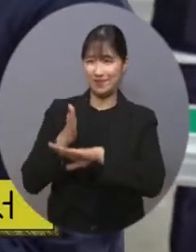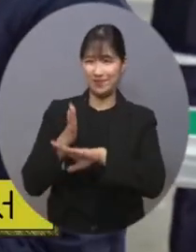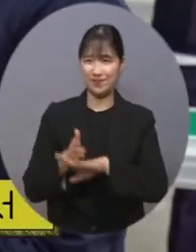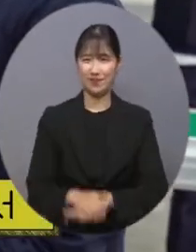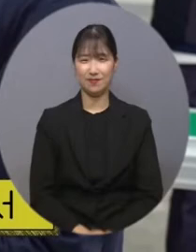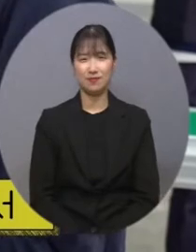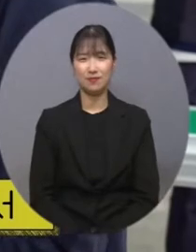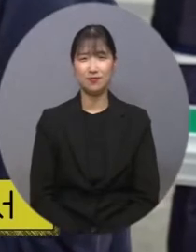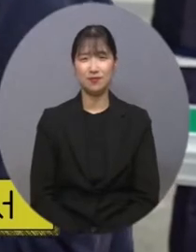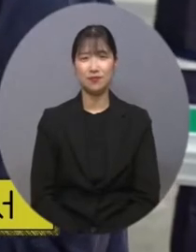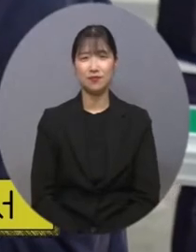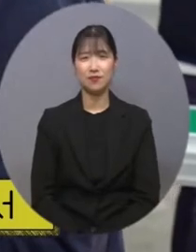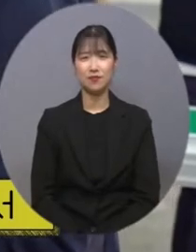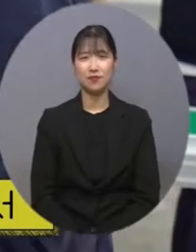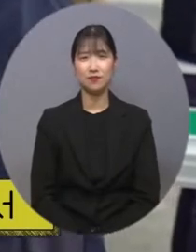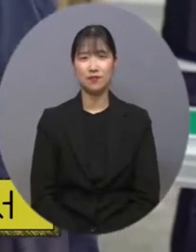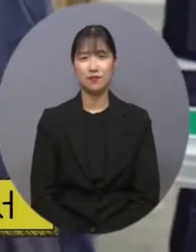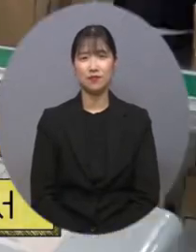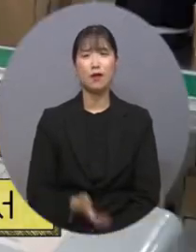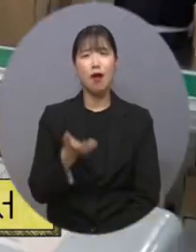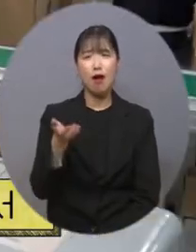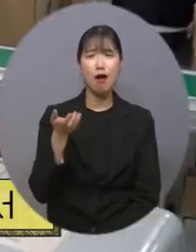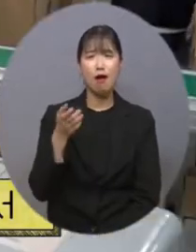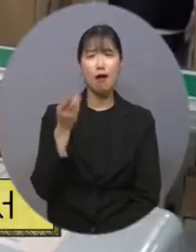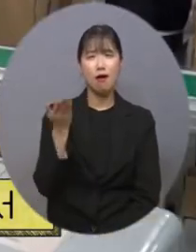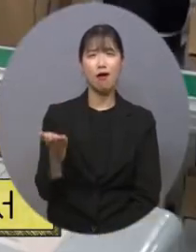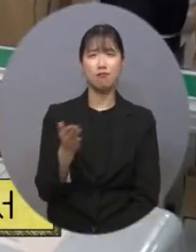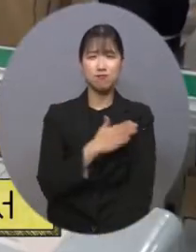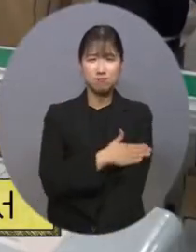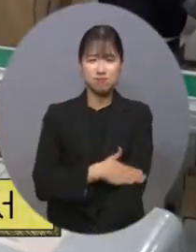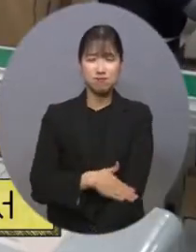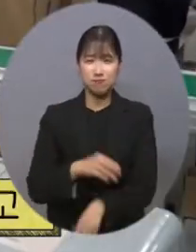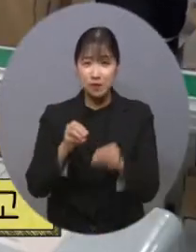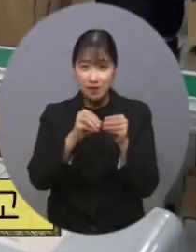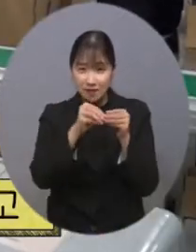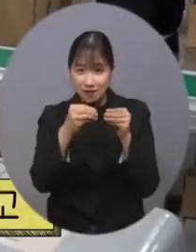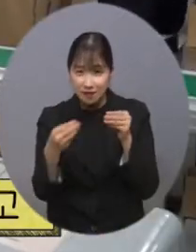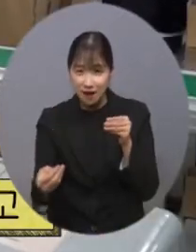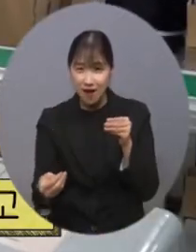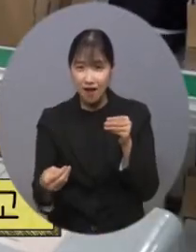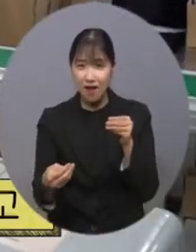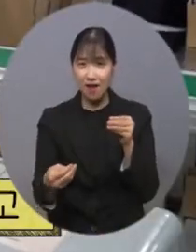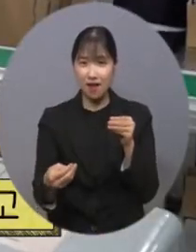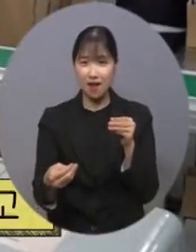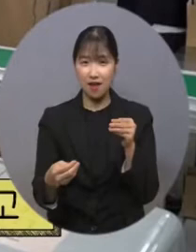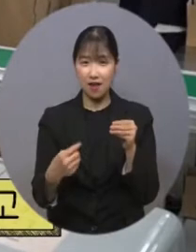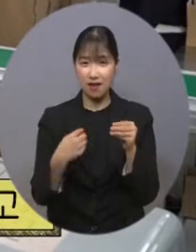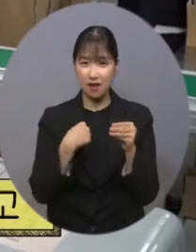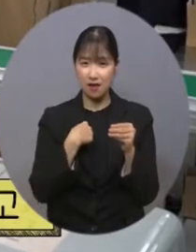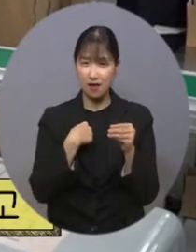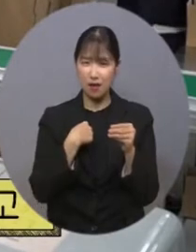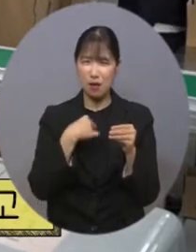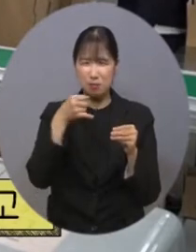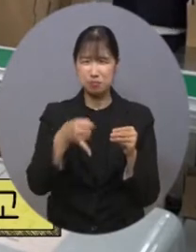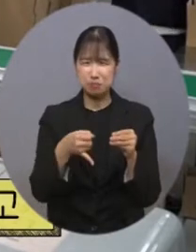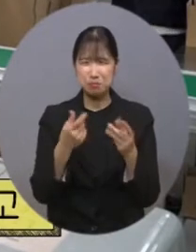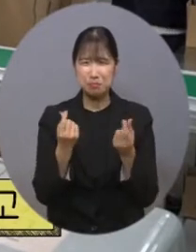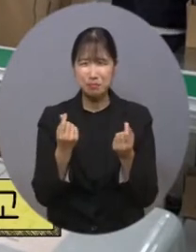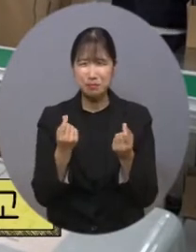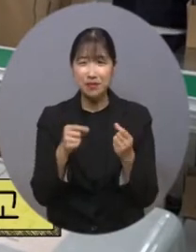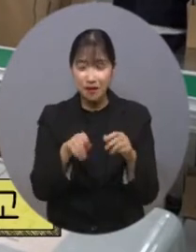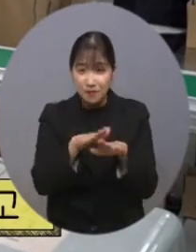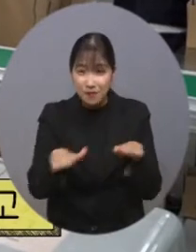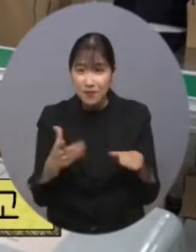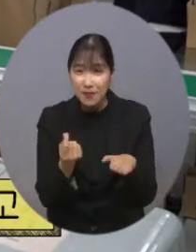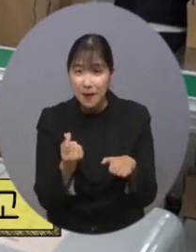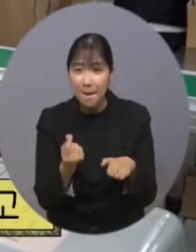예. 이 정도면. 근데 아까는 되게 어, 이렇게 예, 예. 해서 아이고 제가 이거를 잘 못해. 이렇게 그쵸?